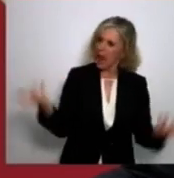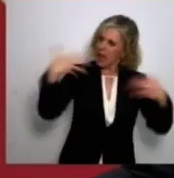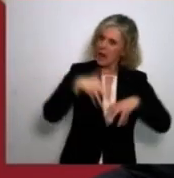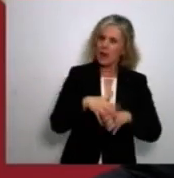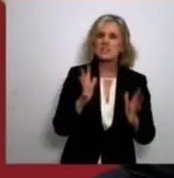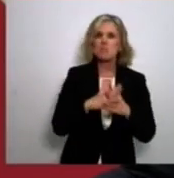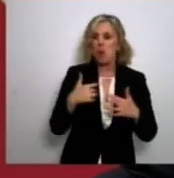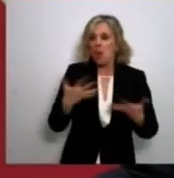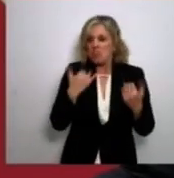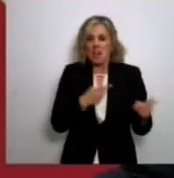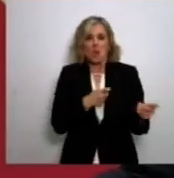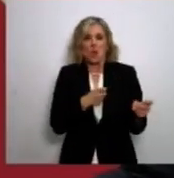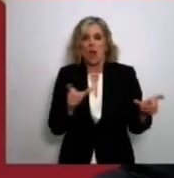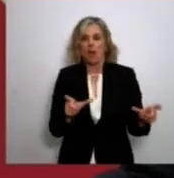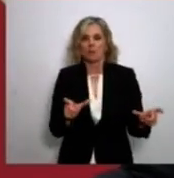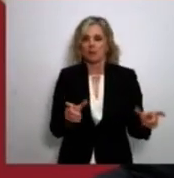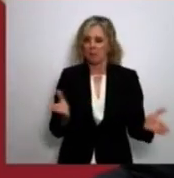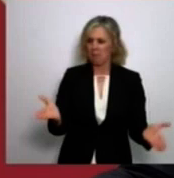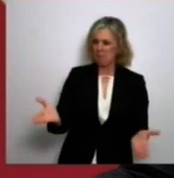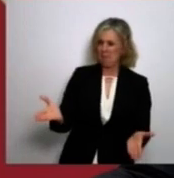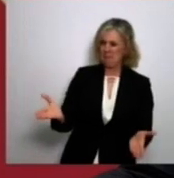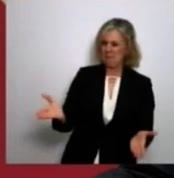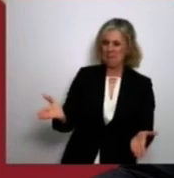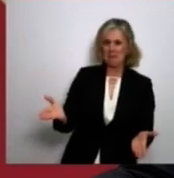έχω άρματα». Και ο Κολοκοτρώνης του είπε